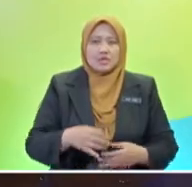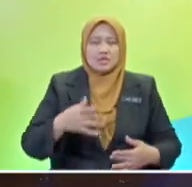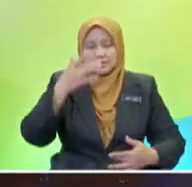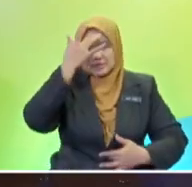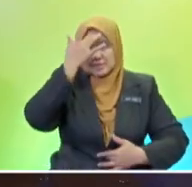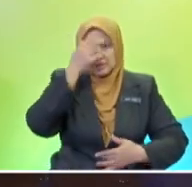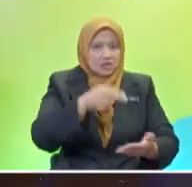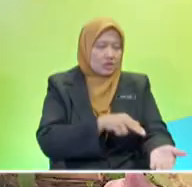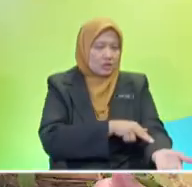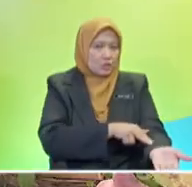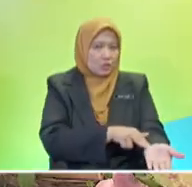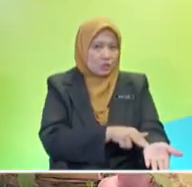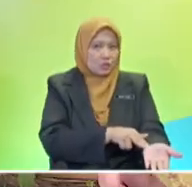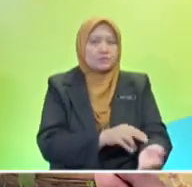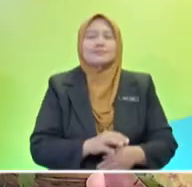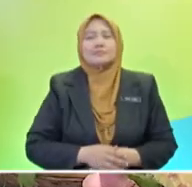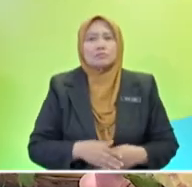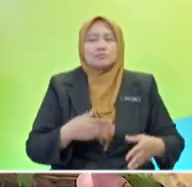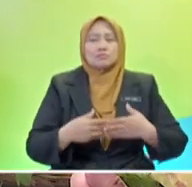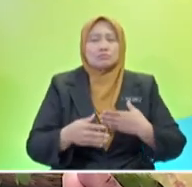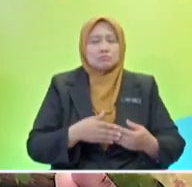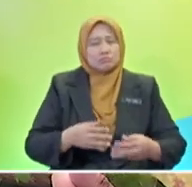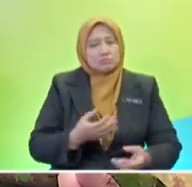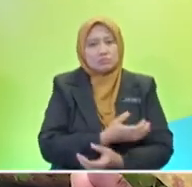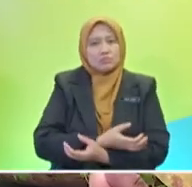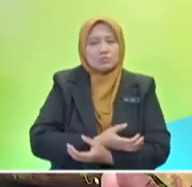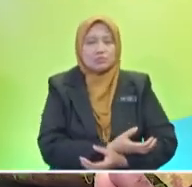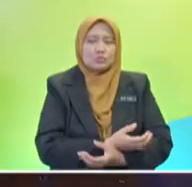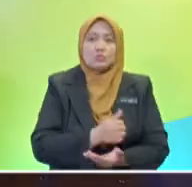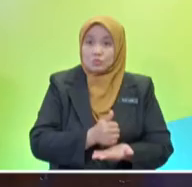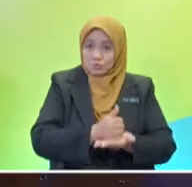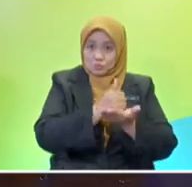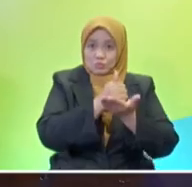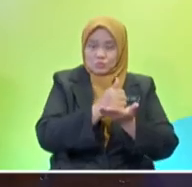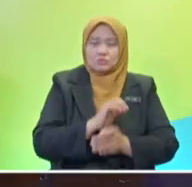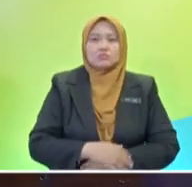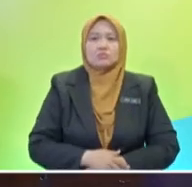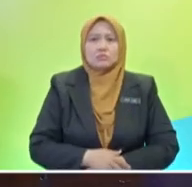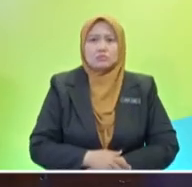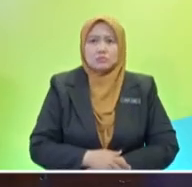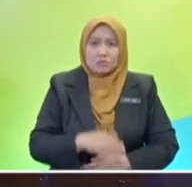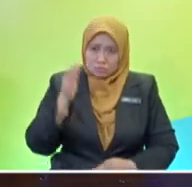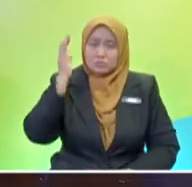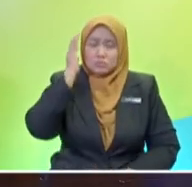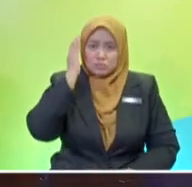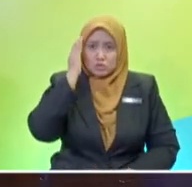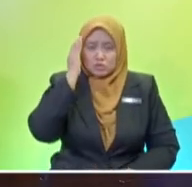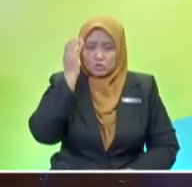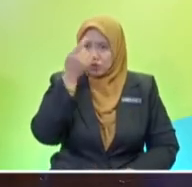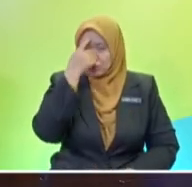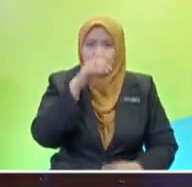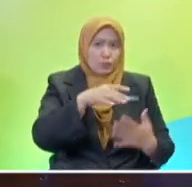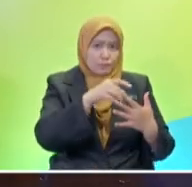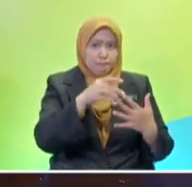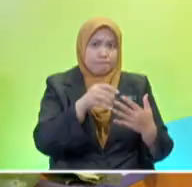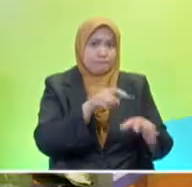Nenek. Tak apa. Biar Cucu tolong Nenek. Oh, Cucu nak tolong Nenek. Nenek pandai tak tengok? Daun tak boleh sembarangan tau. Ya ke? Alamak. Dia kena